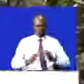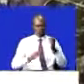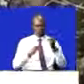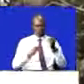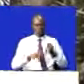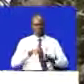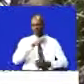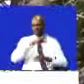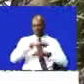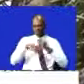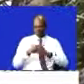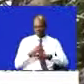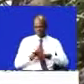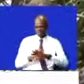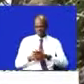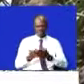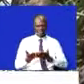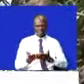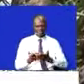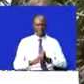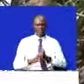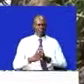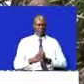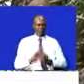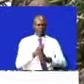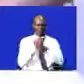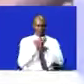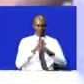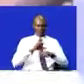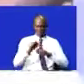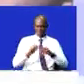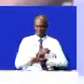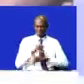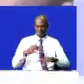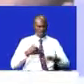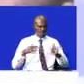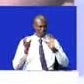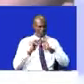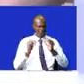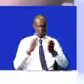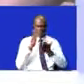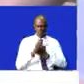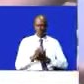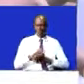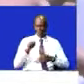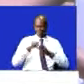ma kinde mathoth mono gi rito chenro go eko mago mag ler. Obunga estate ka